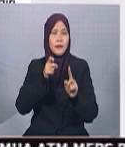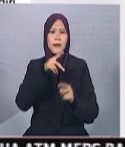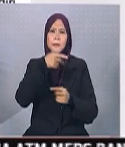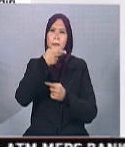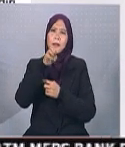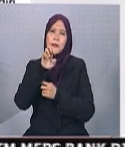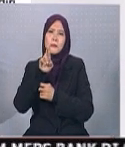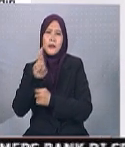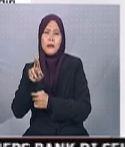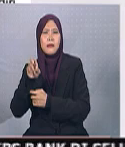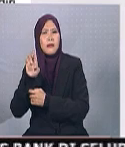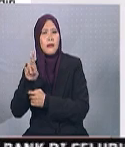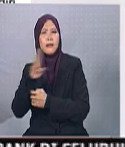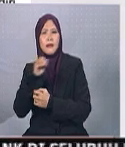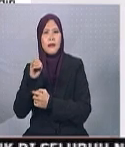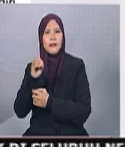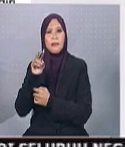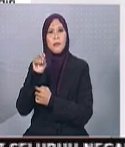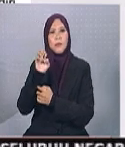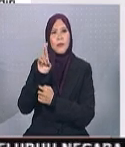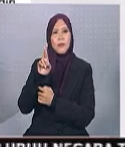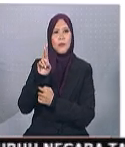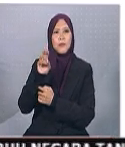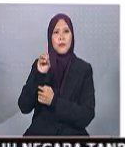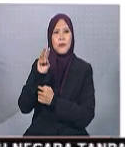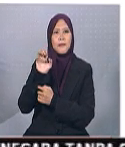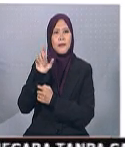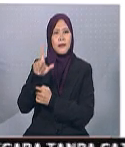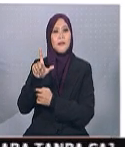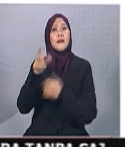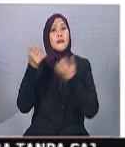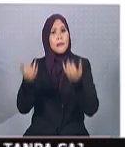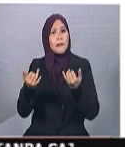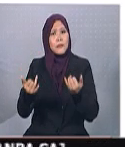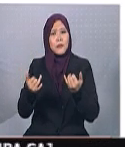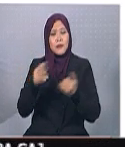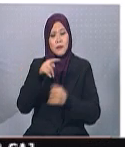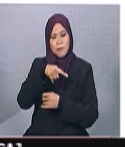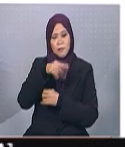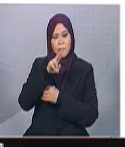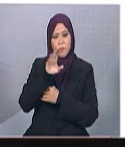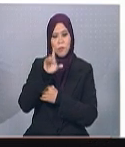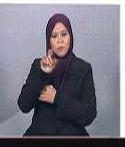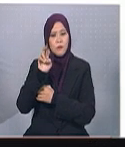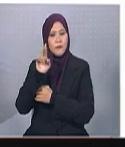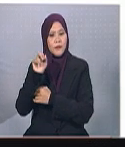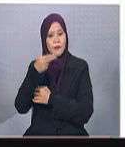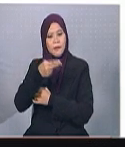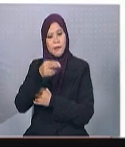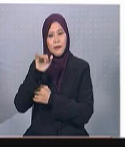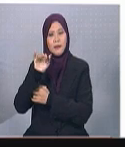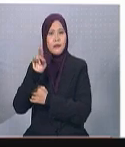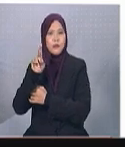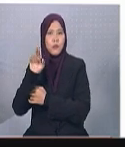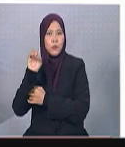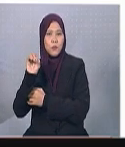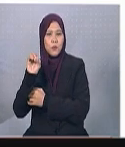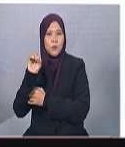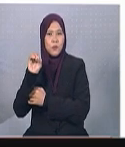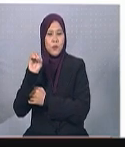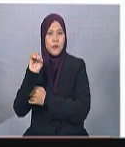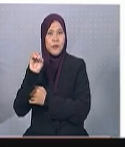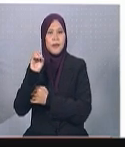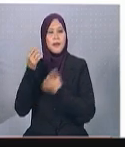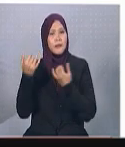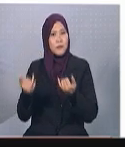dhamir dan juga ritonavir interferon peta klorokuin dan juga hidroklorokuin 9